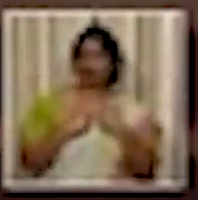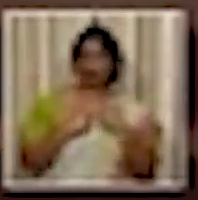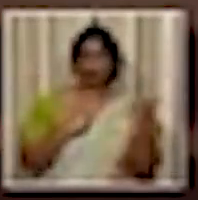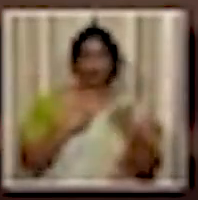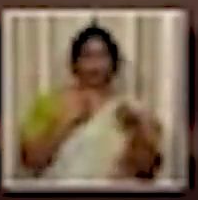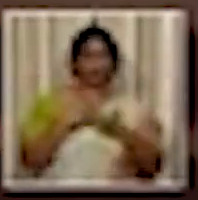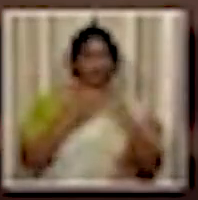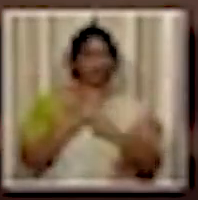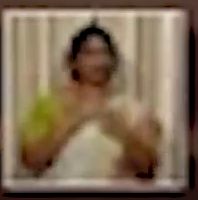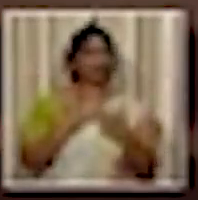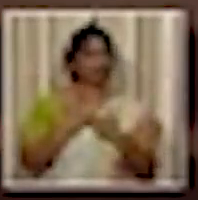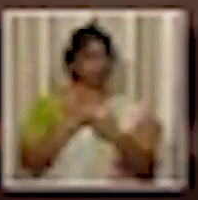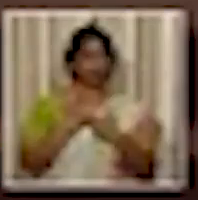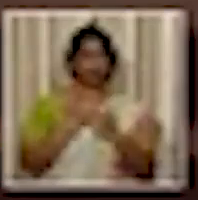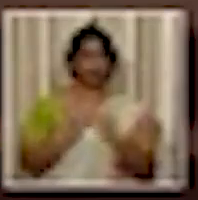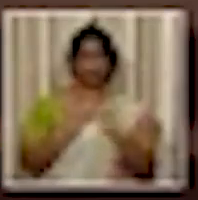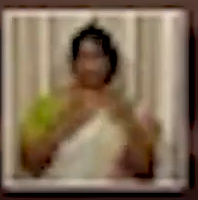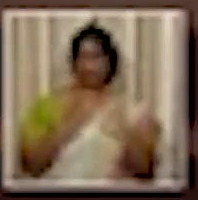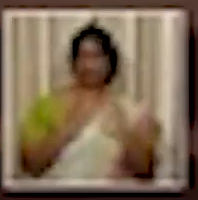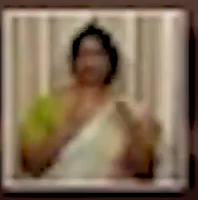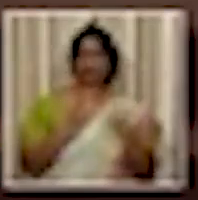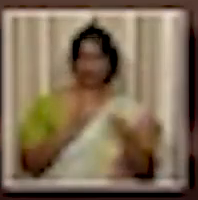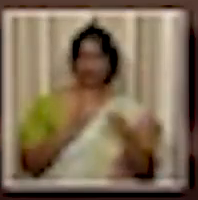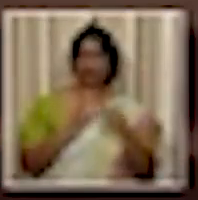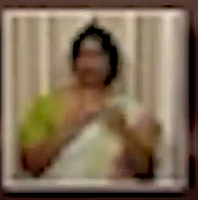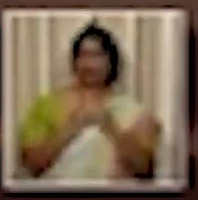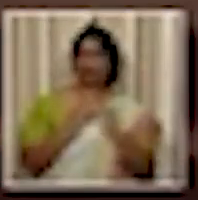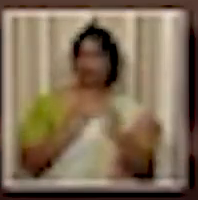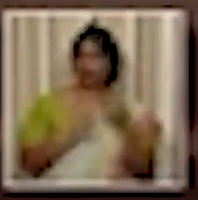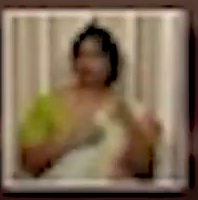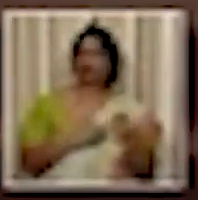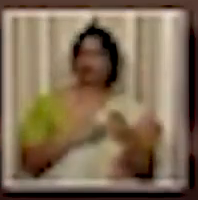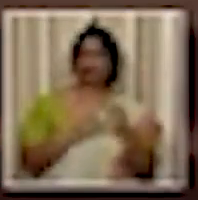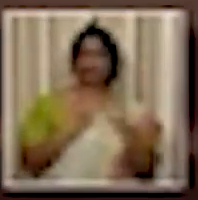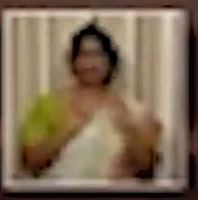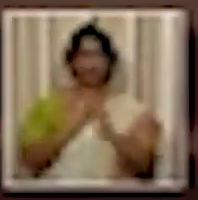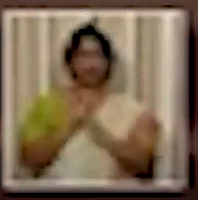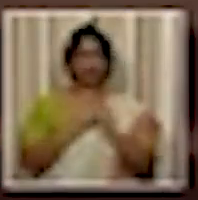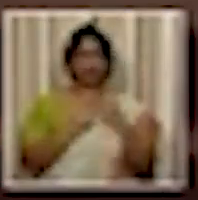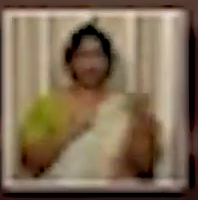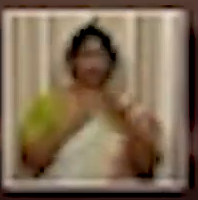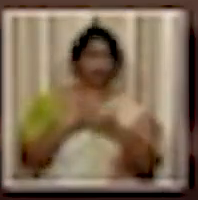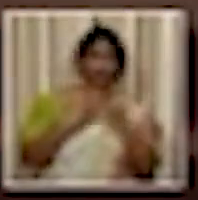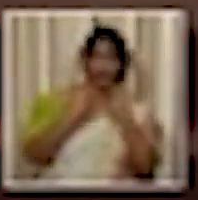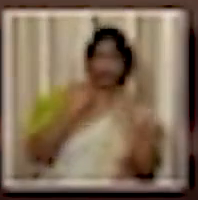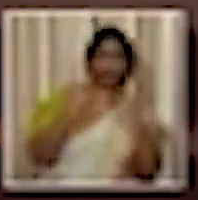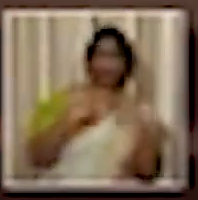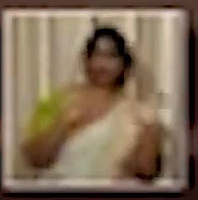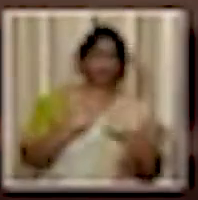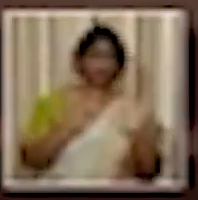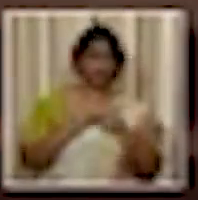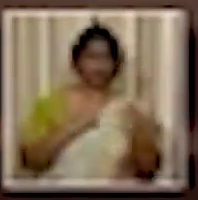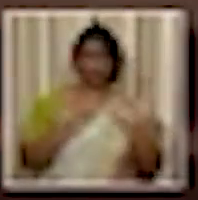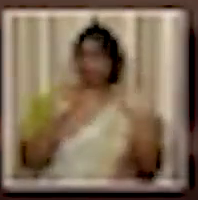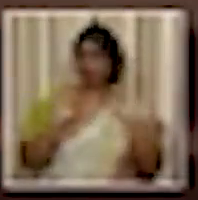එව්ව අලුත් ව්‍යාපෘති පටන් ගත්තේ නැහැ. මම බලාගන්න අලුත් සාමාන්‍ය අමිතිවරු ආවම අලුත් ඒවා හදලා ලොකු ප්‍රසිද්ධ දෙනවා. මම ඒවා මුකුත්